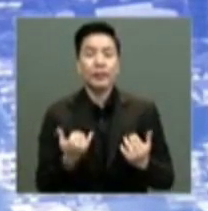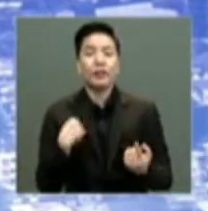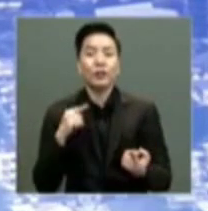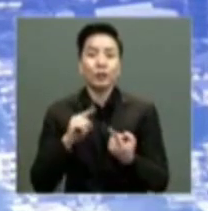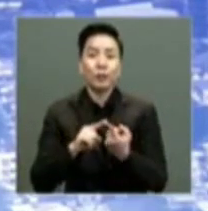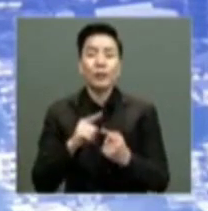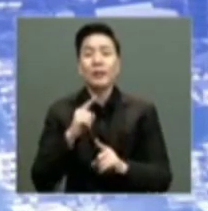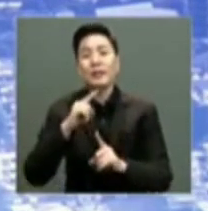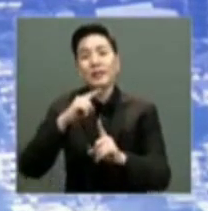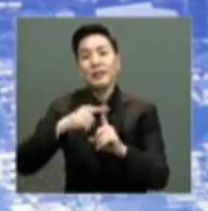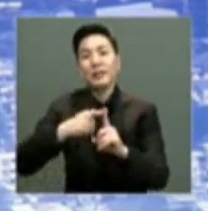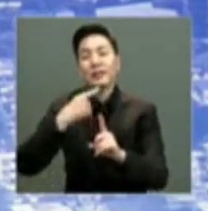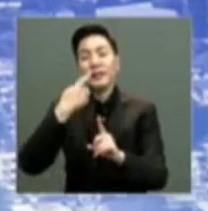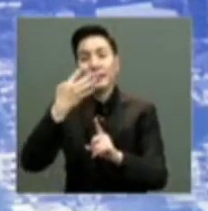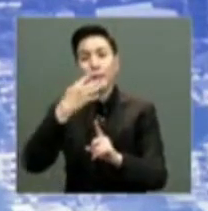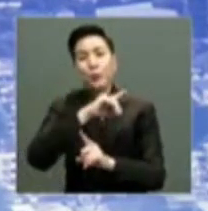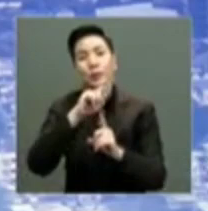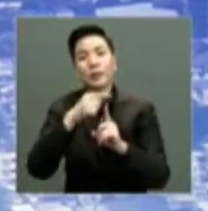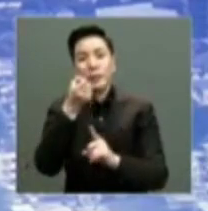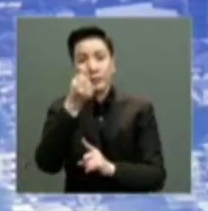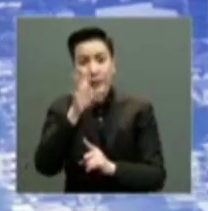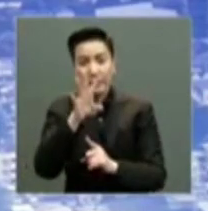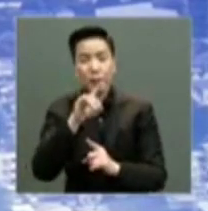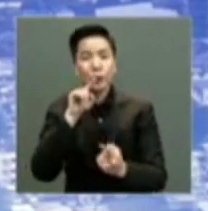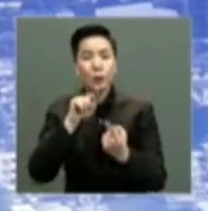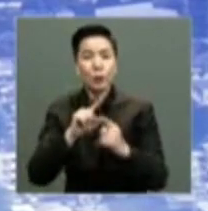ในช่วงสาธารณสุขนะครับและหน่วยงานทางด้านสาสุขทุกแห่งยินดีครับที่จะดูแลท่านนะครับเพื่อความปลอดภัยของท่านเองและก็คนในสังคมครับค่ะสุดท้ายให้คุณหมอฝากถึงคุณผู้ชมที่ติดตามการแถลงข่าวนะคะว่าวันนี้เรามีประเด็นอะไรเพิ่มเติมและเรายังคงต้องปฏิบัติตัวอย่างไรกันบ้างค่ะครับก็วันนี้เป็นวันครอบครัวนะครับ14เมษายนท่านได้อยู่กับครอบครัวถึงแม้ไม่ได้ประกาศได้เป็นวันหยุดการทำงานทั้งหลายนะครับก็บอกว่าว่าเราทำอะไรทุกอย่างนะครับพลังที่สำคัญที่สุดของเราไม่ว่าจะเจออุปสรรคไม่ว่าจะเจอปัญหาไม่ว่าจะเพ้อเจอเรื่องหลายสีสำคัญที่สุดคือครอบครัวจะช่วยบู๊ทพลังจะเสริมพลังจะทำให้เรามีทุกอย่างได้ก็ด้วยครอบครัวแต่ขณะเดียวกันในช่วงตอนนี้การติดเชื้อความสำคัญที่สุดคือติดเชื้อกลุ่มก่อนที่มากที่สุดมาจากครอบครัว